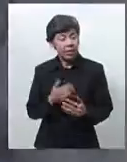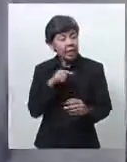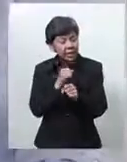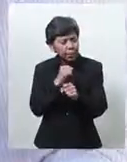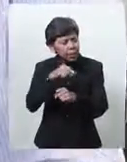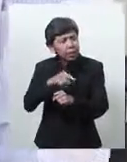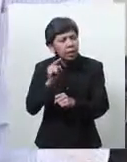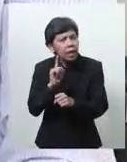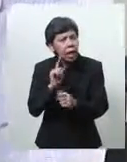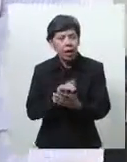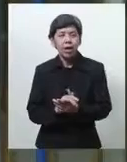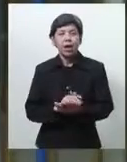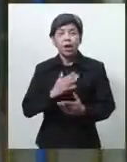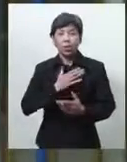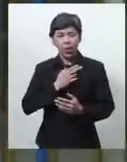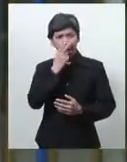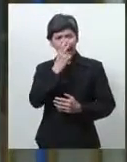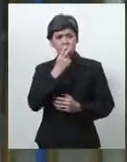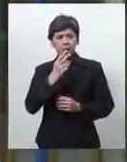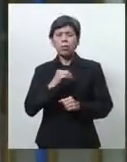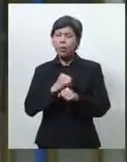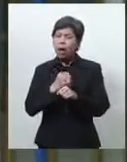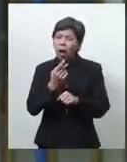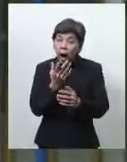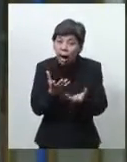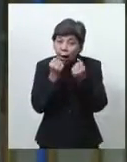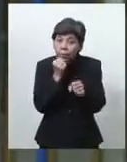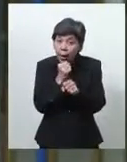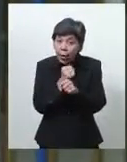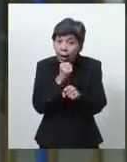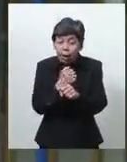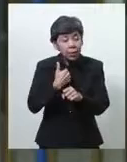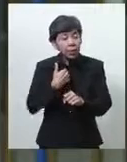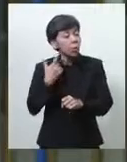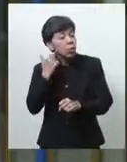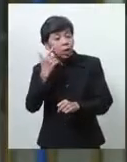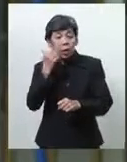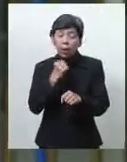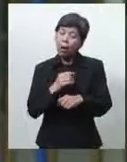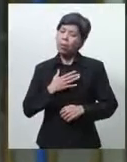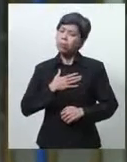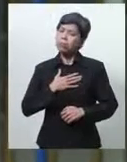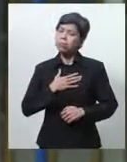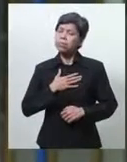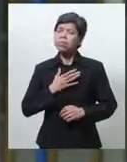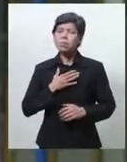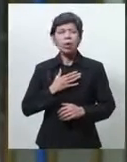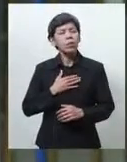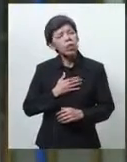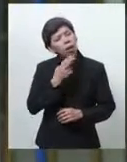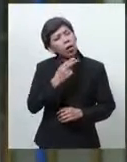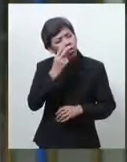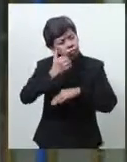ต้นเข้ามาทำงานที่ได้ยังไงอะคะ ผมเห็นเขาประกาศรับคนปกตินี่นะครับเข